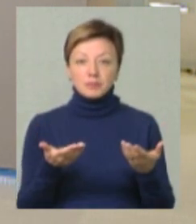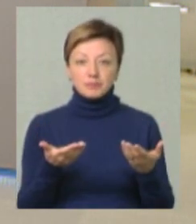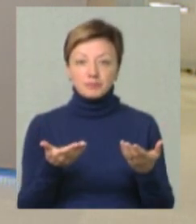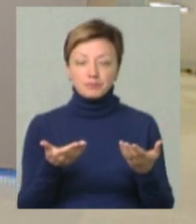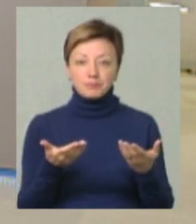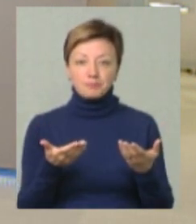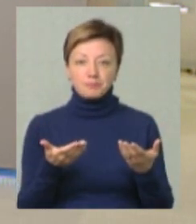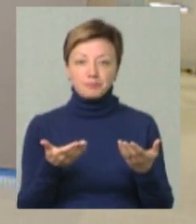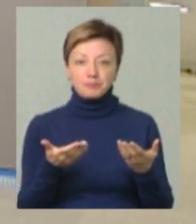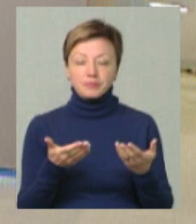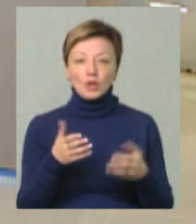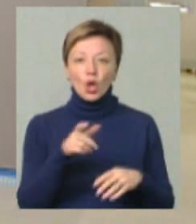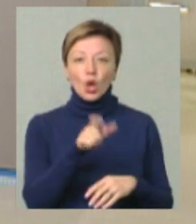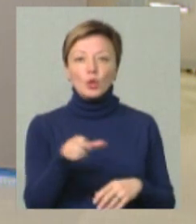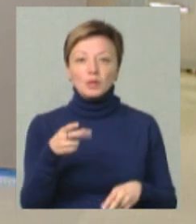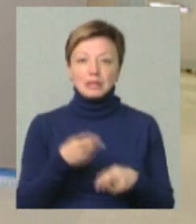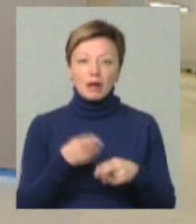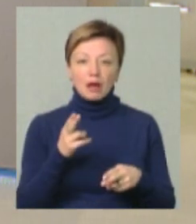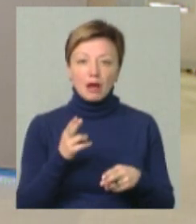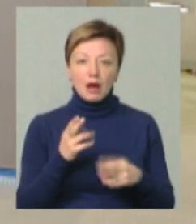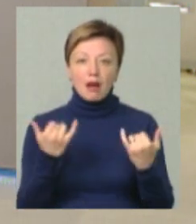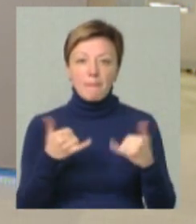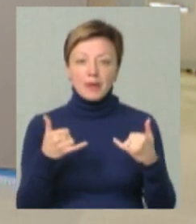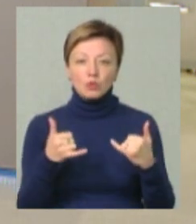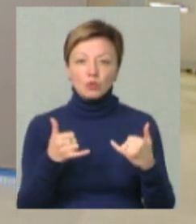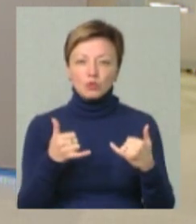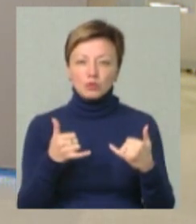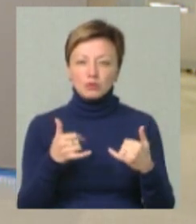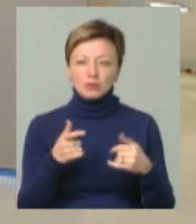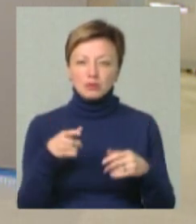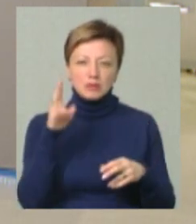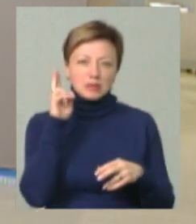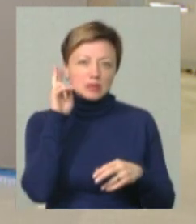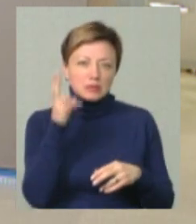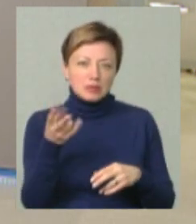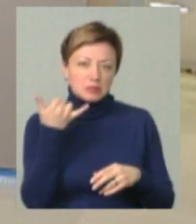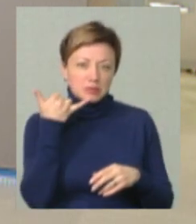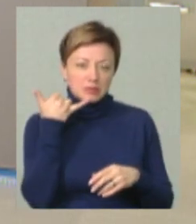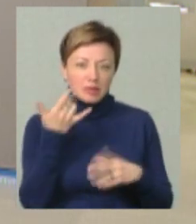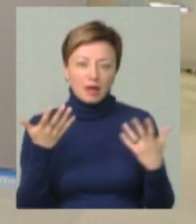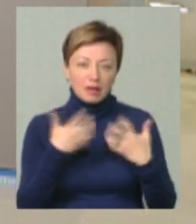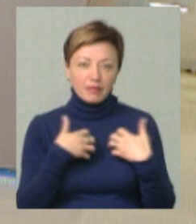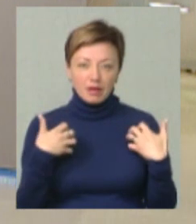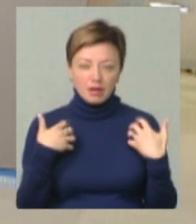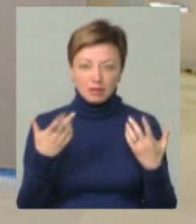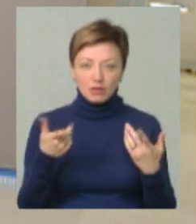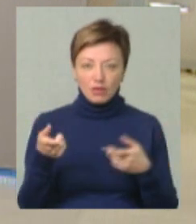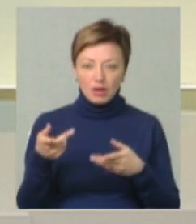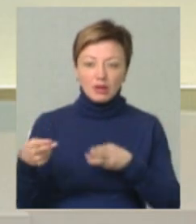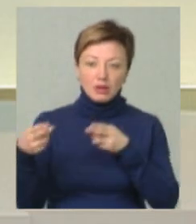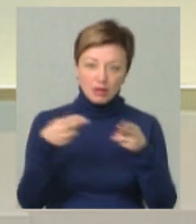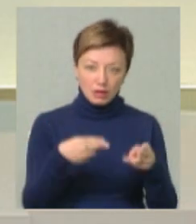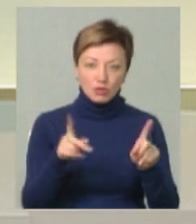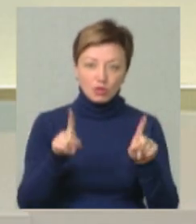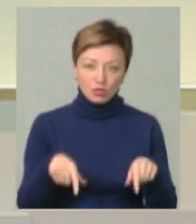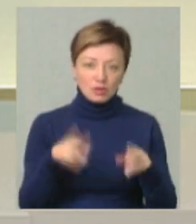люди з Краматорська, що в них якісь елітні кози, навіть я не знаю, які, бо по телефону спілкувалися, що от вони їдуть і